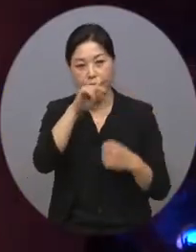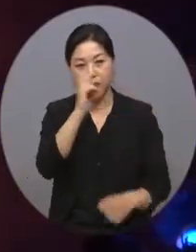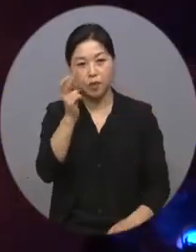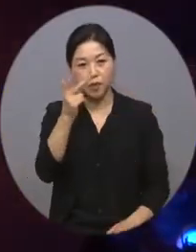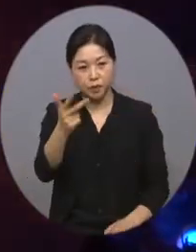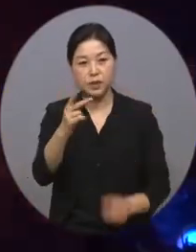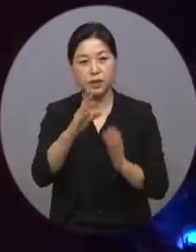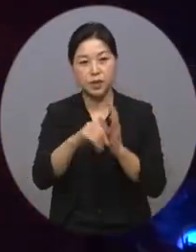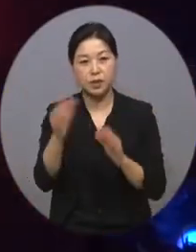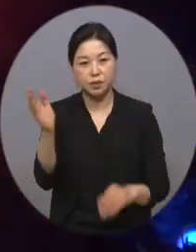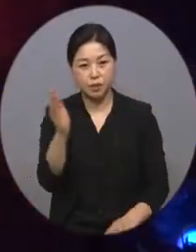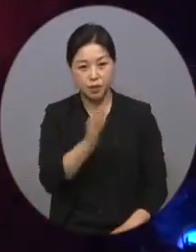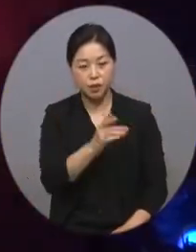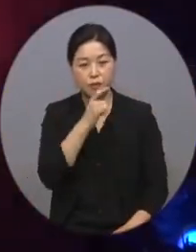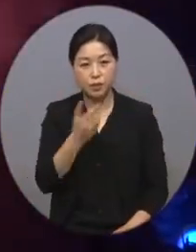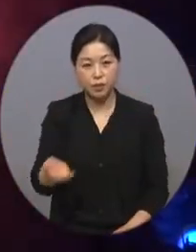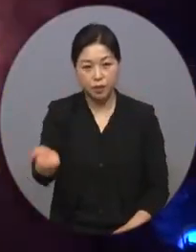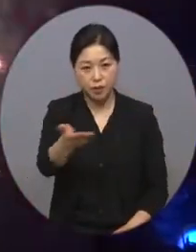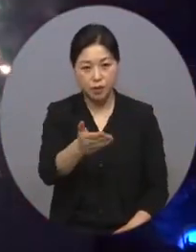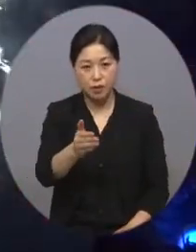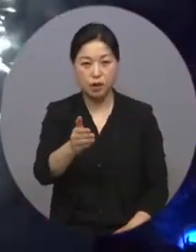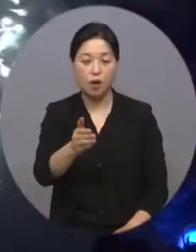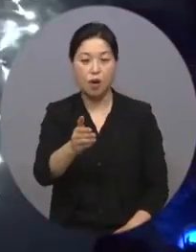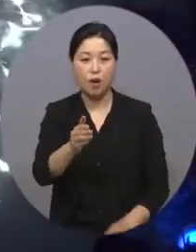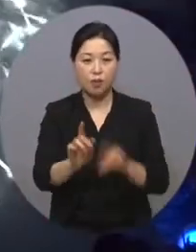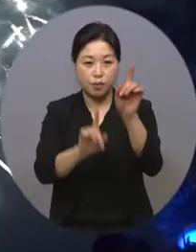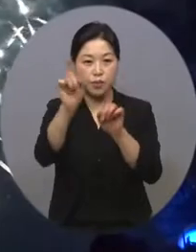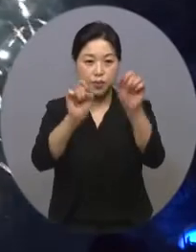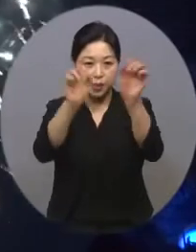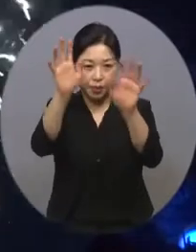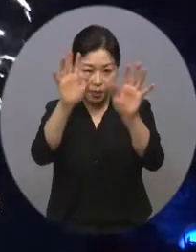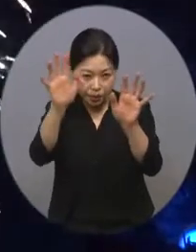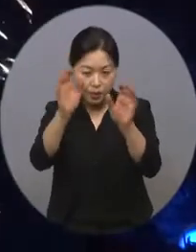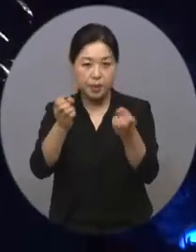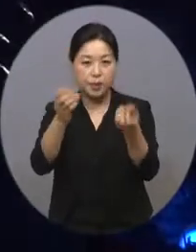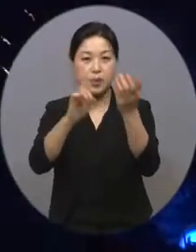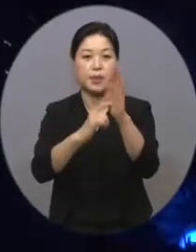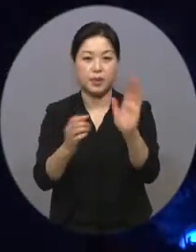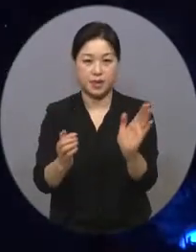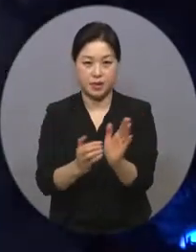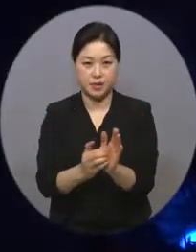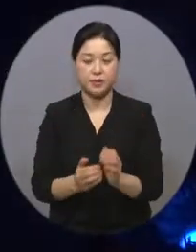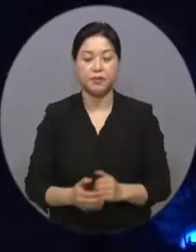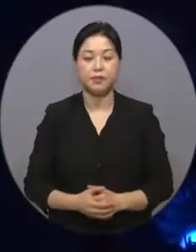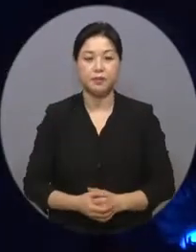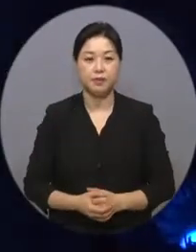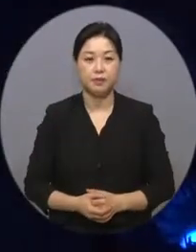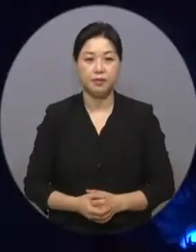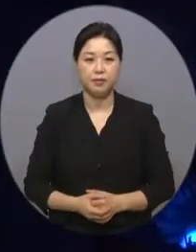예당 우수상 무대에서 펼쳐진 불꽃쇼가 펼쳐졌습니다 복지 tv 뉴스 좋은 빕니다